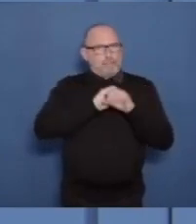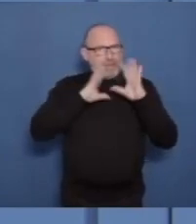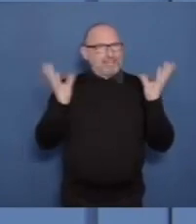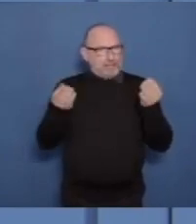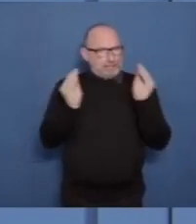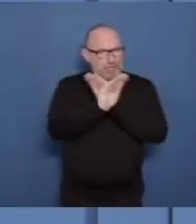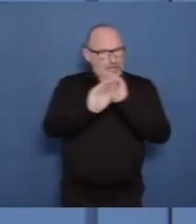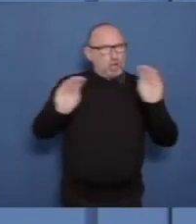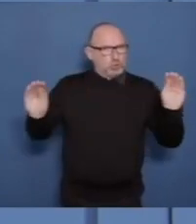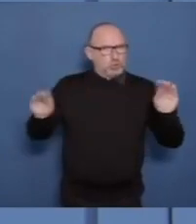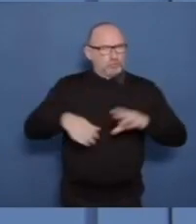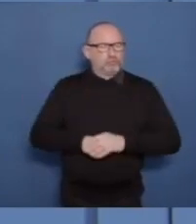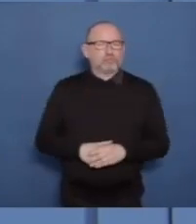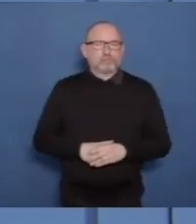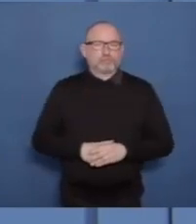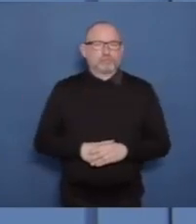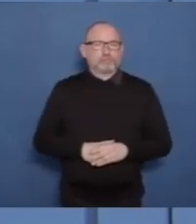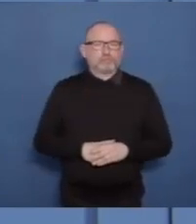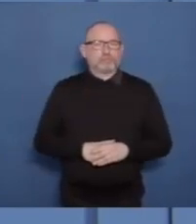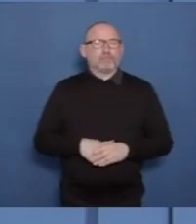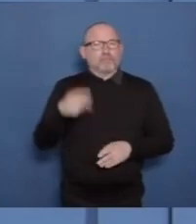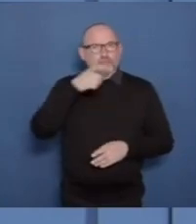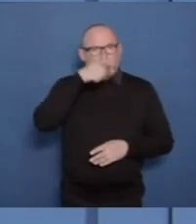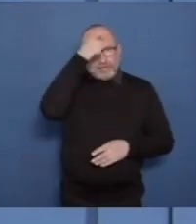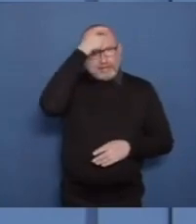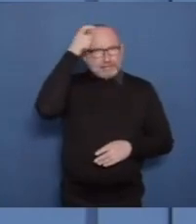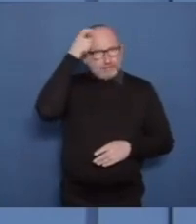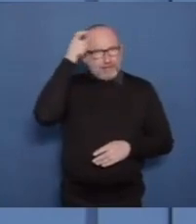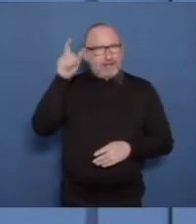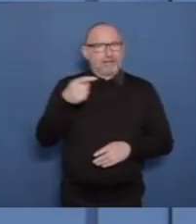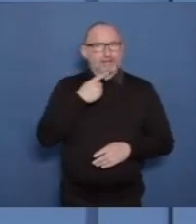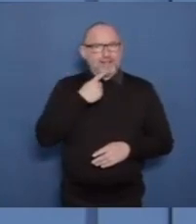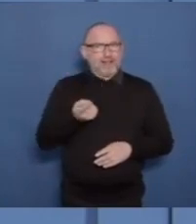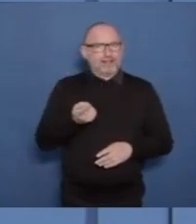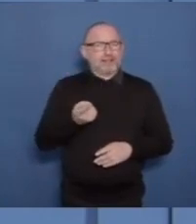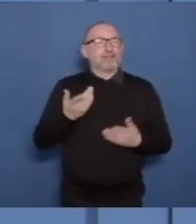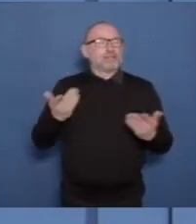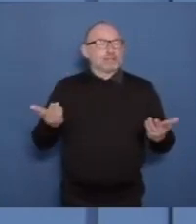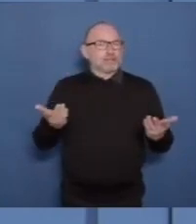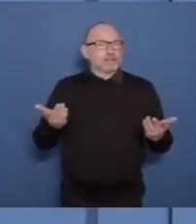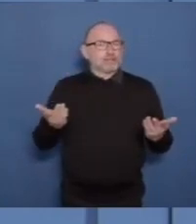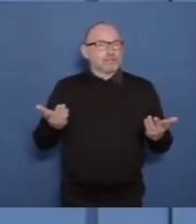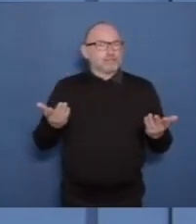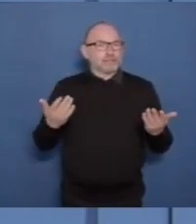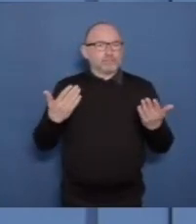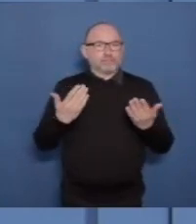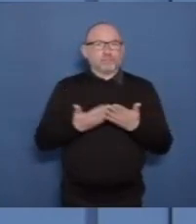Zunächst einmal bestreiten diese Experten ja nicht, dass es zu